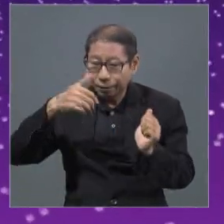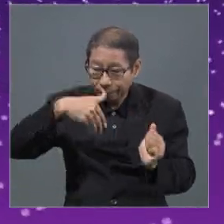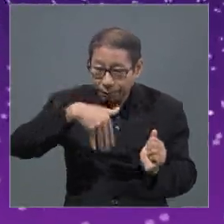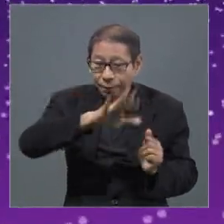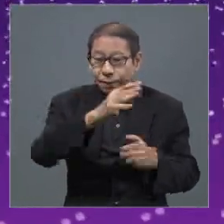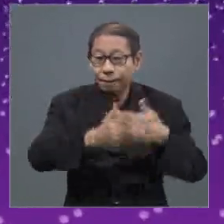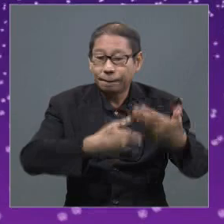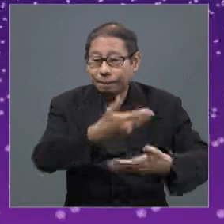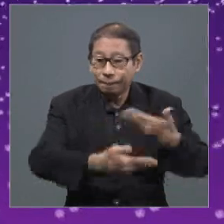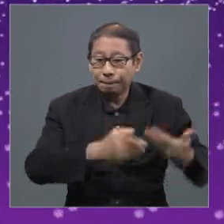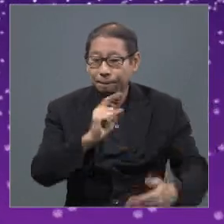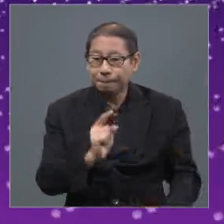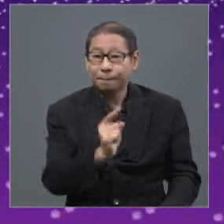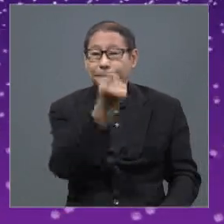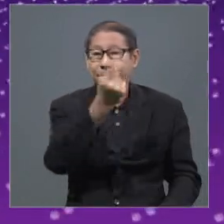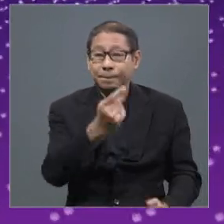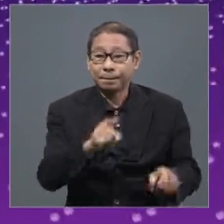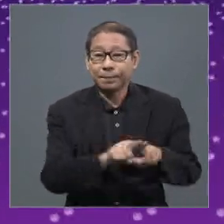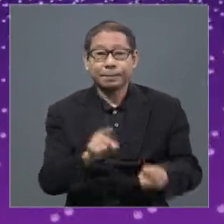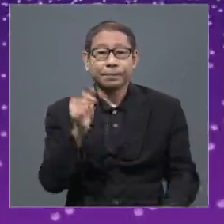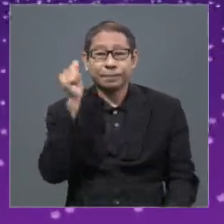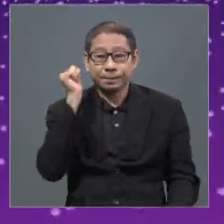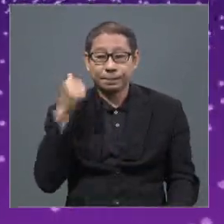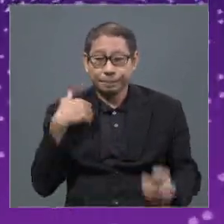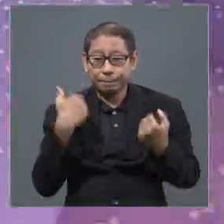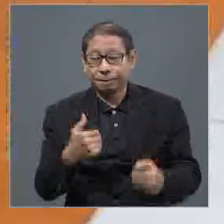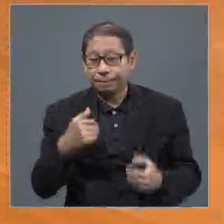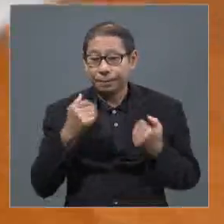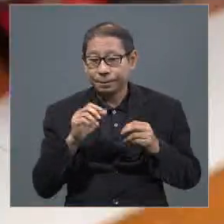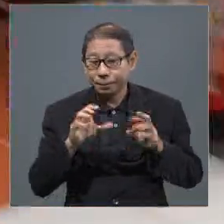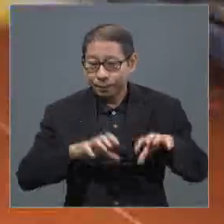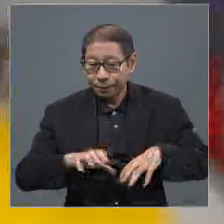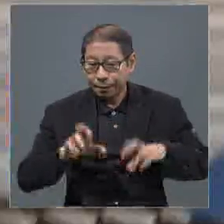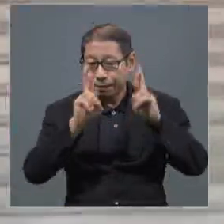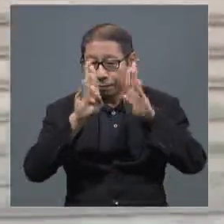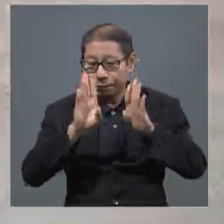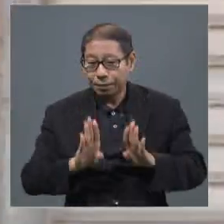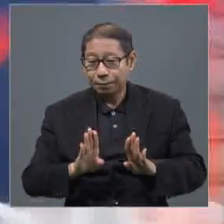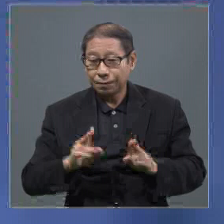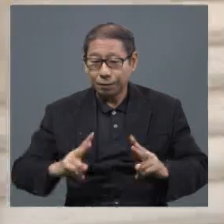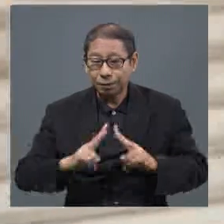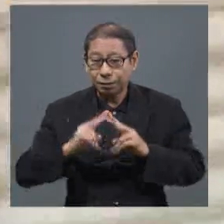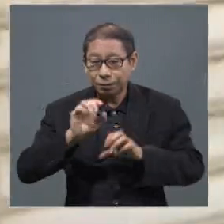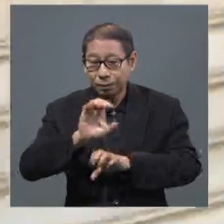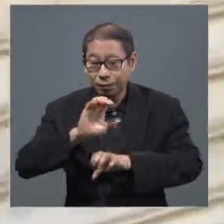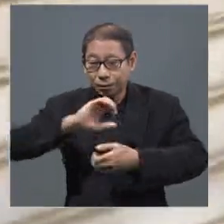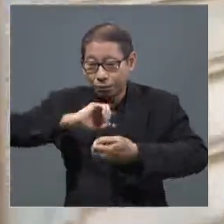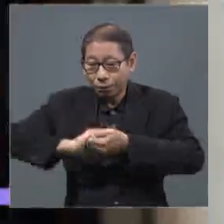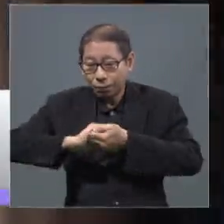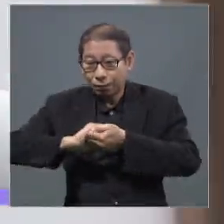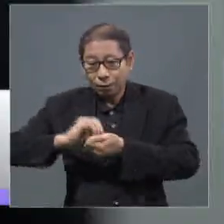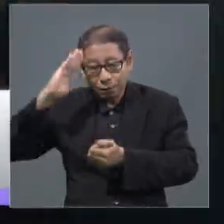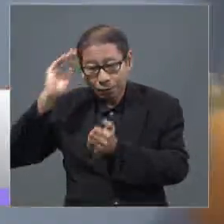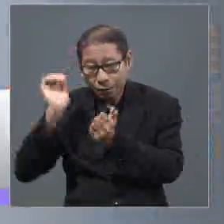รอบแล้วก็มาขายบุหรี่ไฟฟ้าเหมือนเดิมอีกนะครับซึ่งชุดจัดระเบียบสังคมฝ่ายปกครองจังหวัดเชียงรายก็ร่วมกับตำรวจสพ